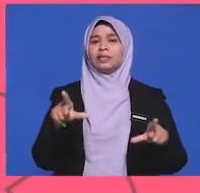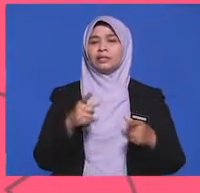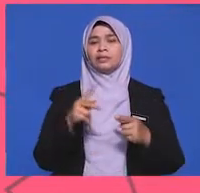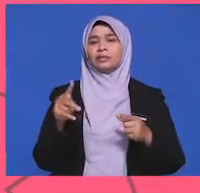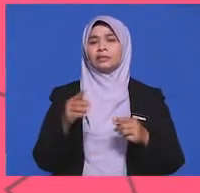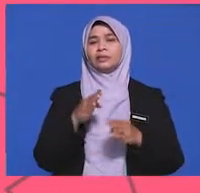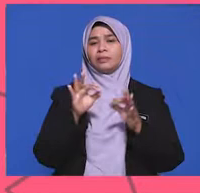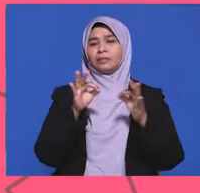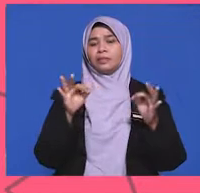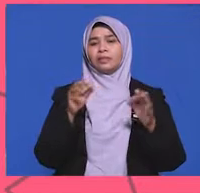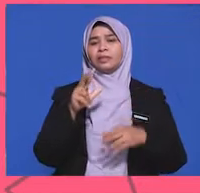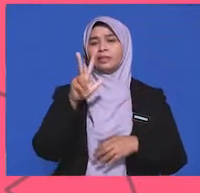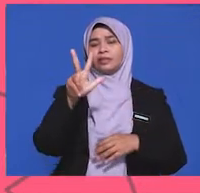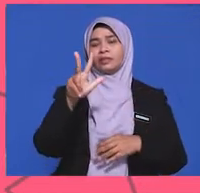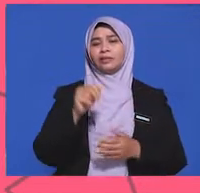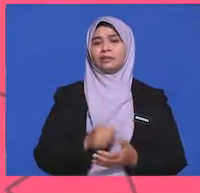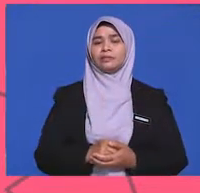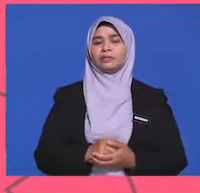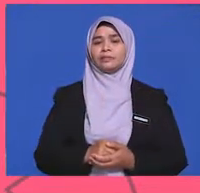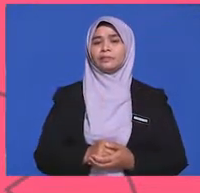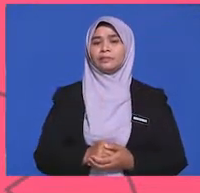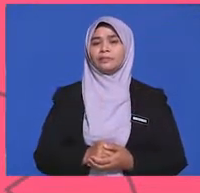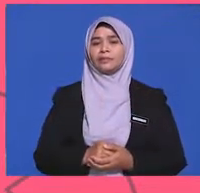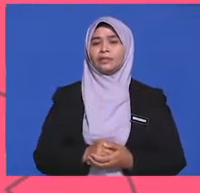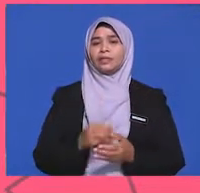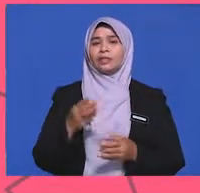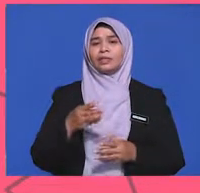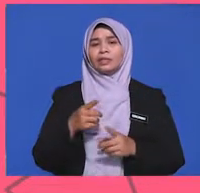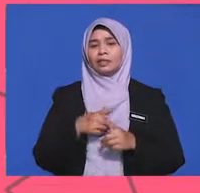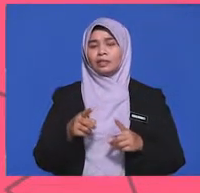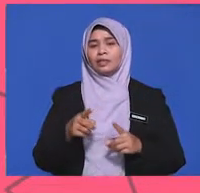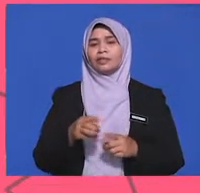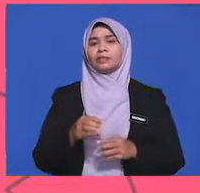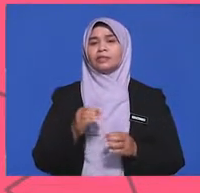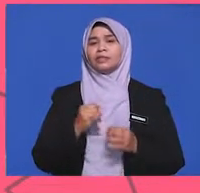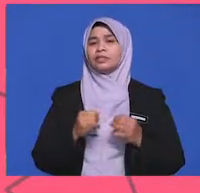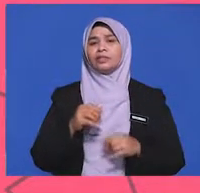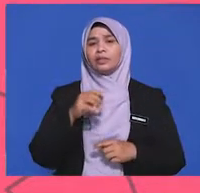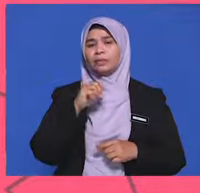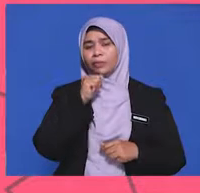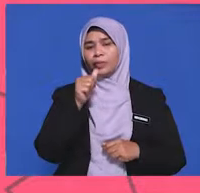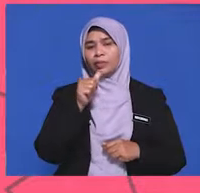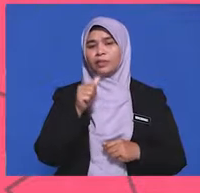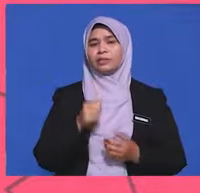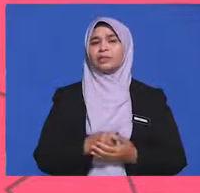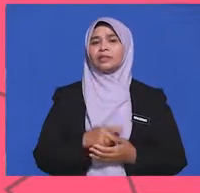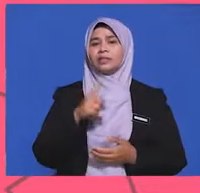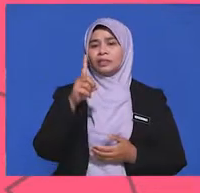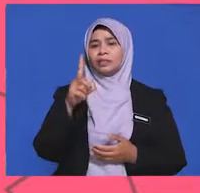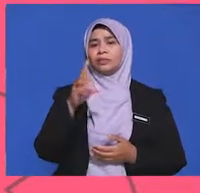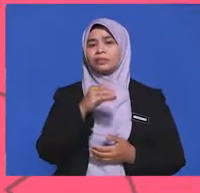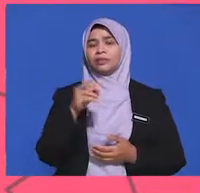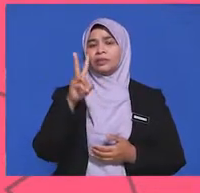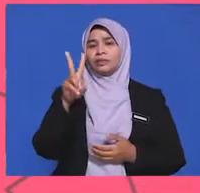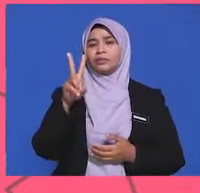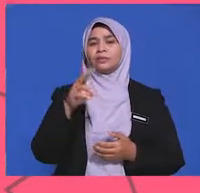laksanakan pernyataan ketiga. Sebaliknya, jika syarat pertama dan